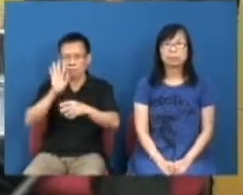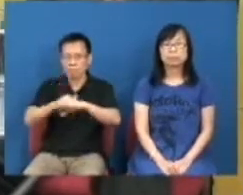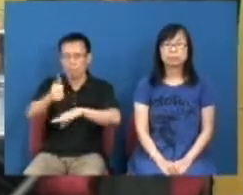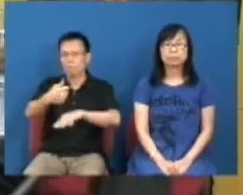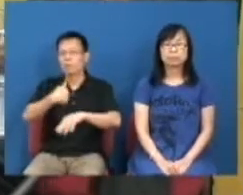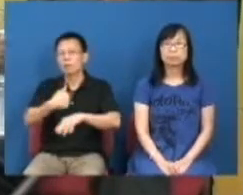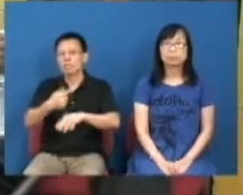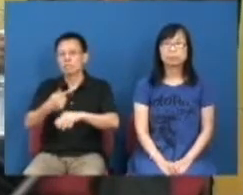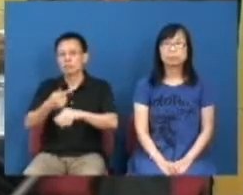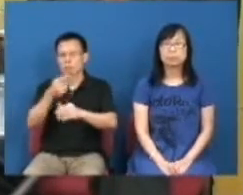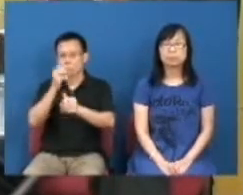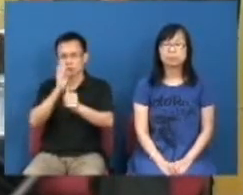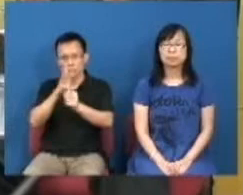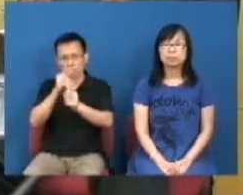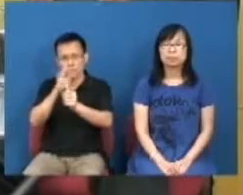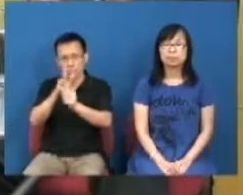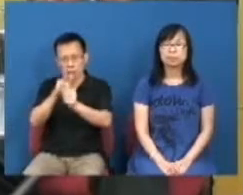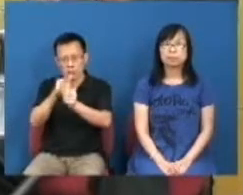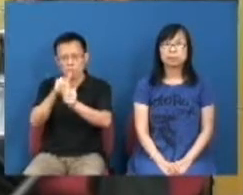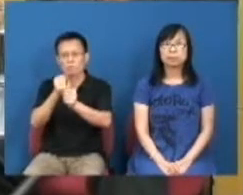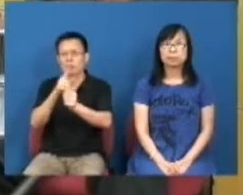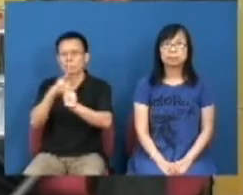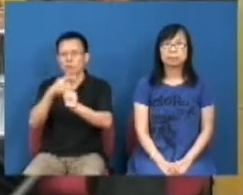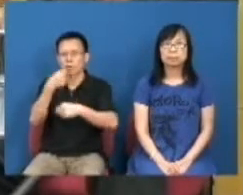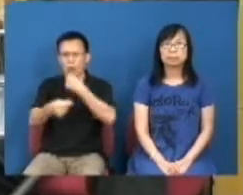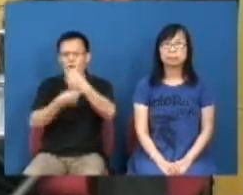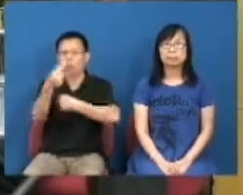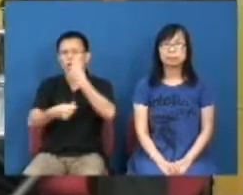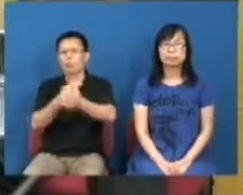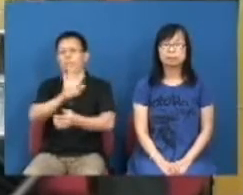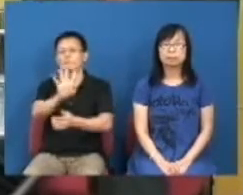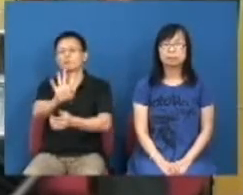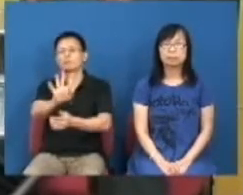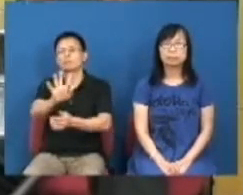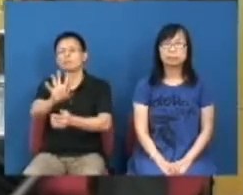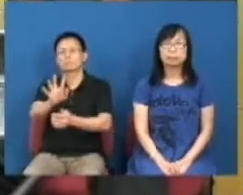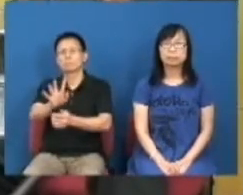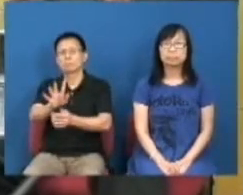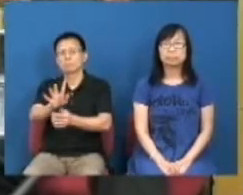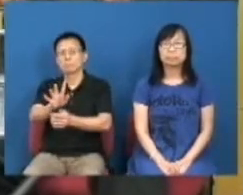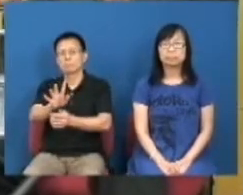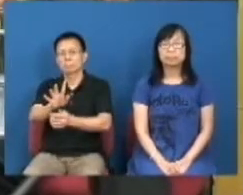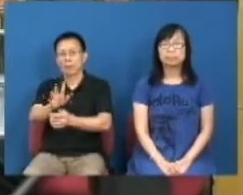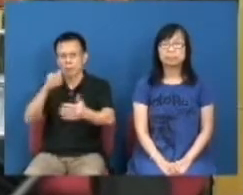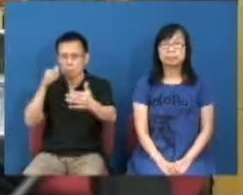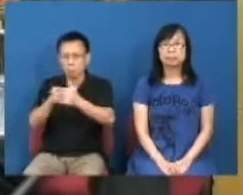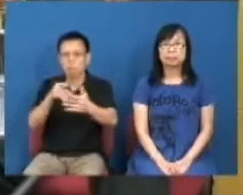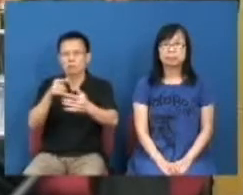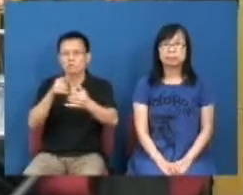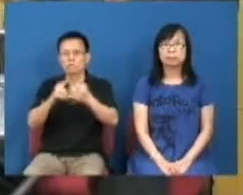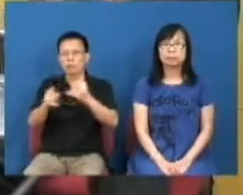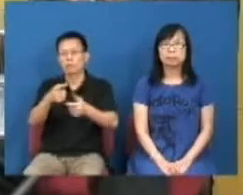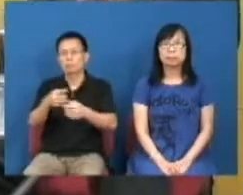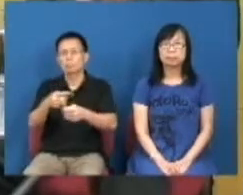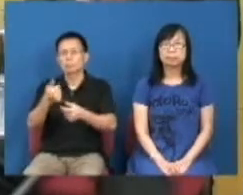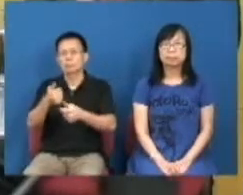噶啦咁。咁佢説話就唔好咁囉嗦啦。咁一下就到題咁，我聽你講啦